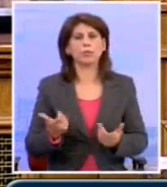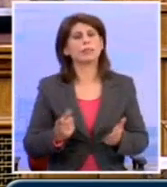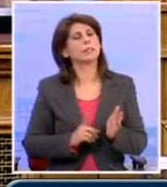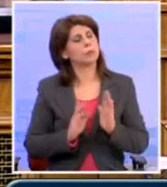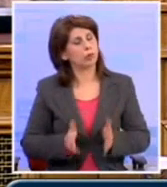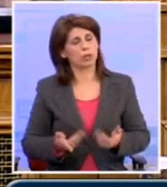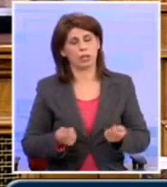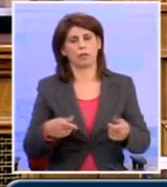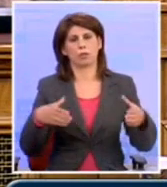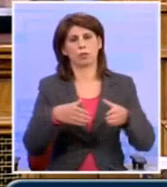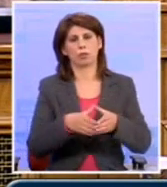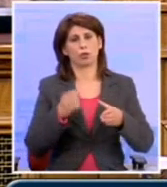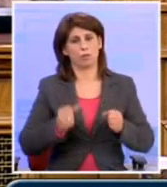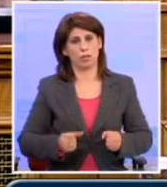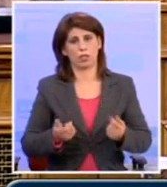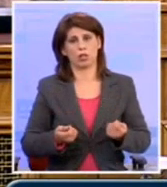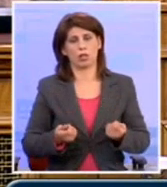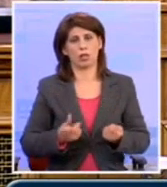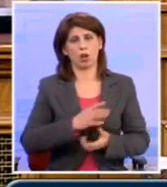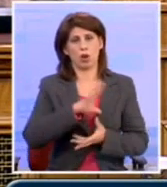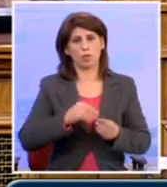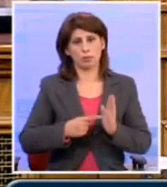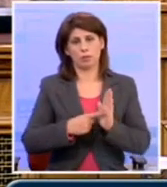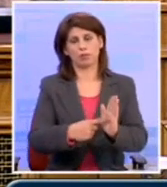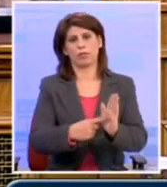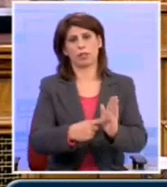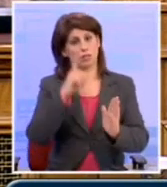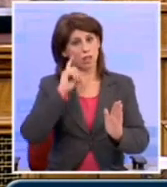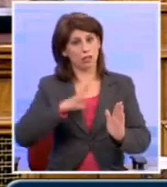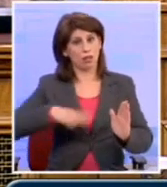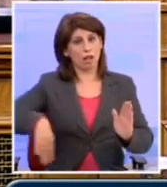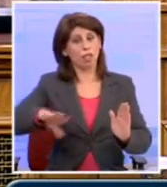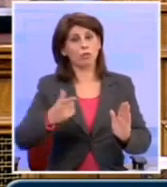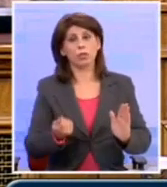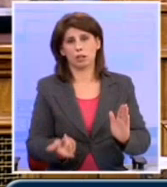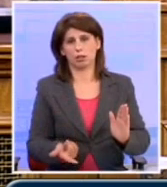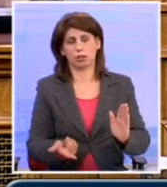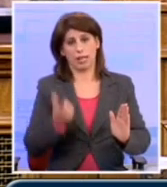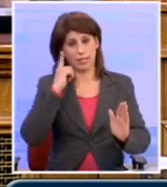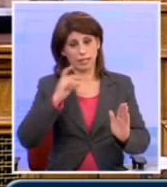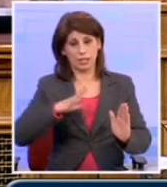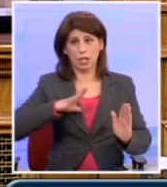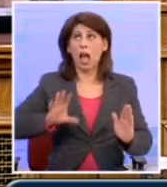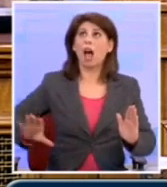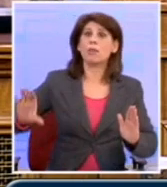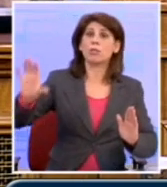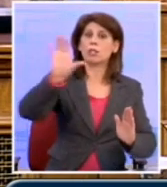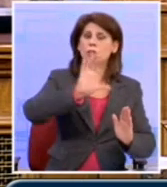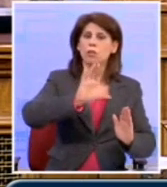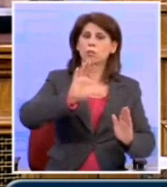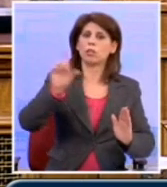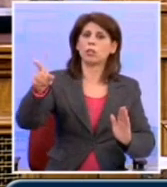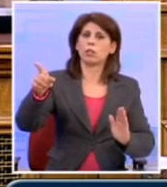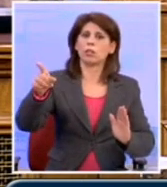Επιτροπή. Το βασικό που μπορεί να κάνει είναι να φέρει όλα αυτά τα πράγματα στο φως. Να ξέρει ο κόσμος τι έγινε. Να ξέρουν οι λαοί της Ευρώπης, οι οποίοι